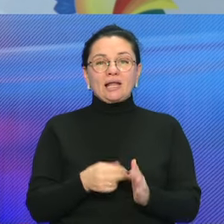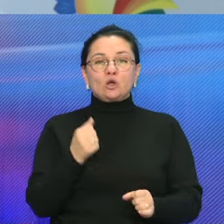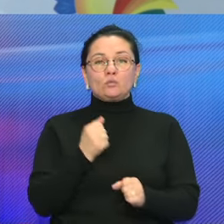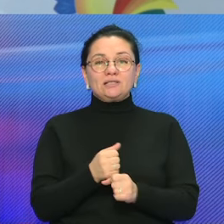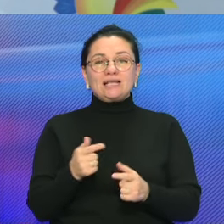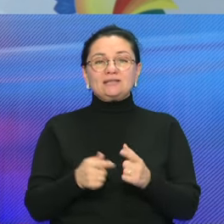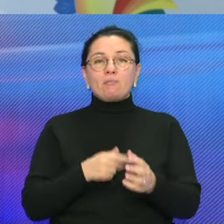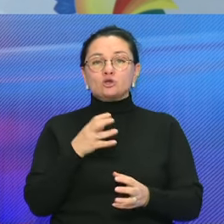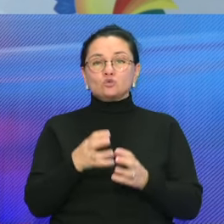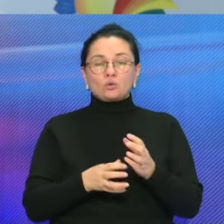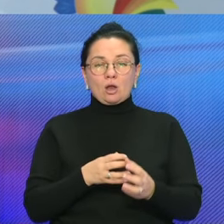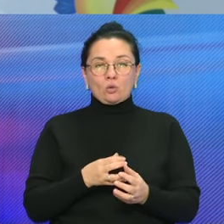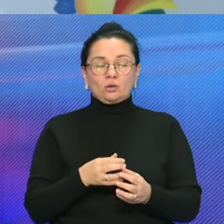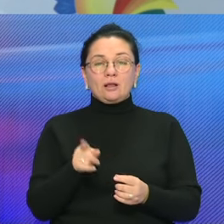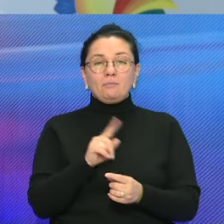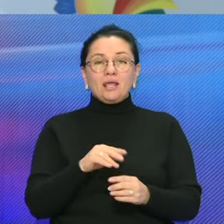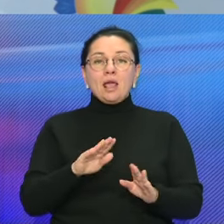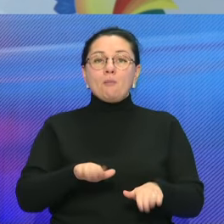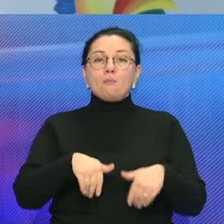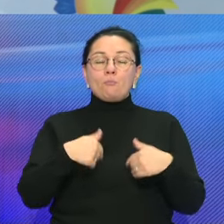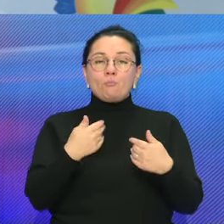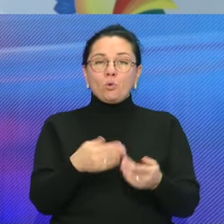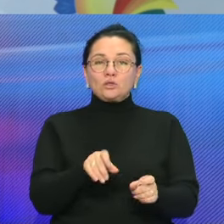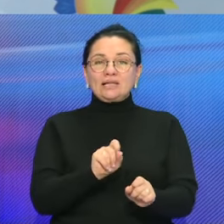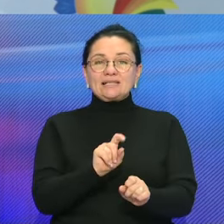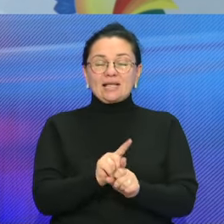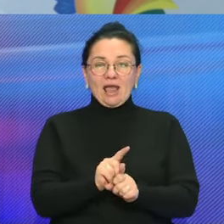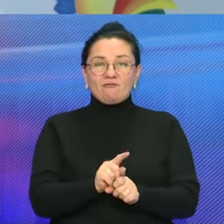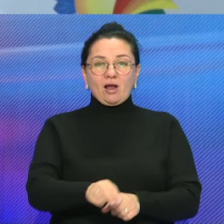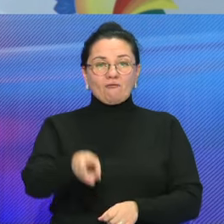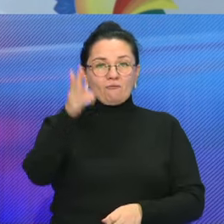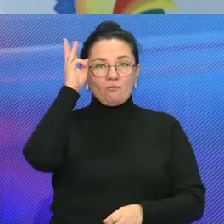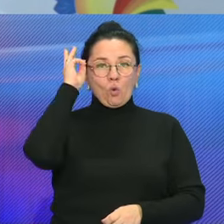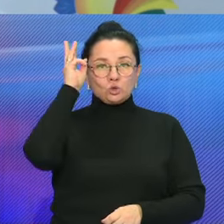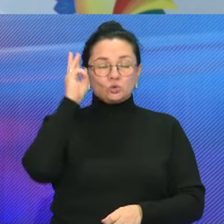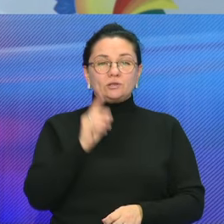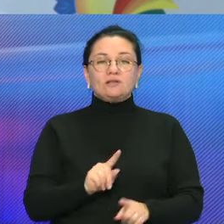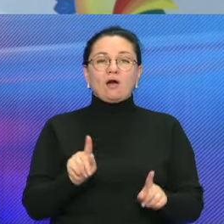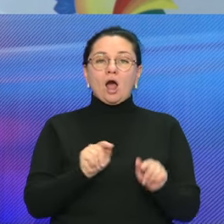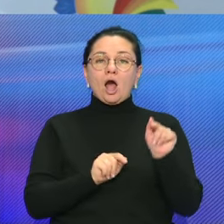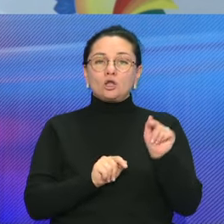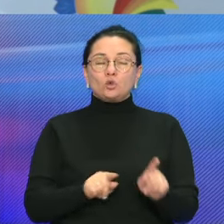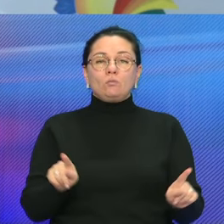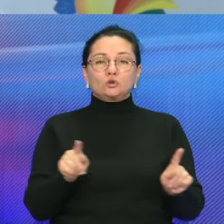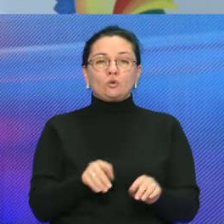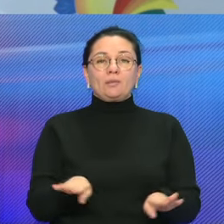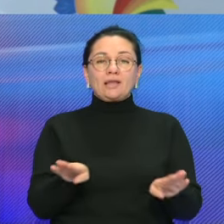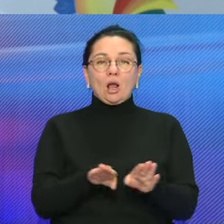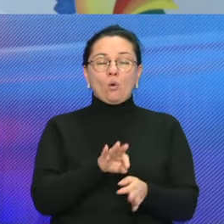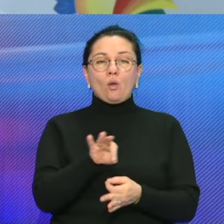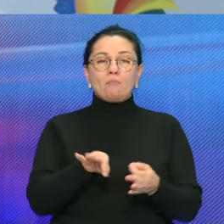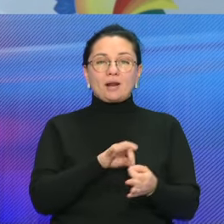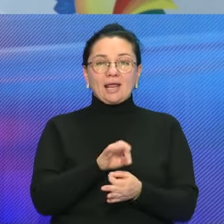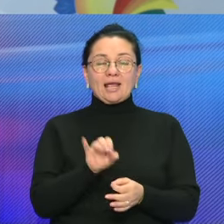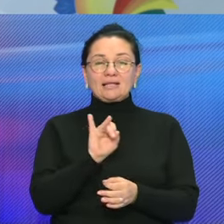международным. Соответственно, подана заявка в Генеральное консульство о том, чтобы этот проект, и назван